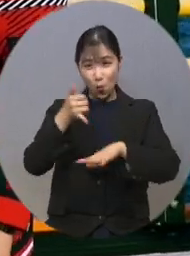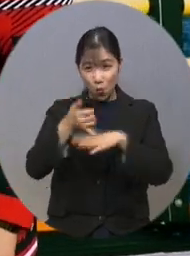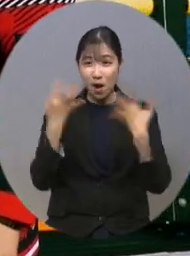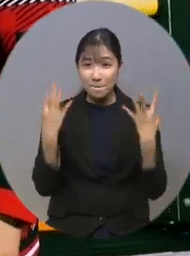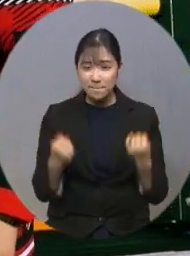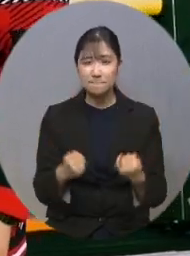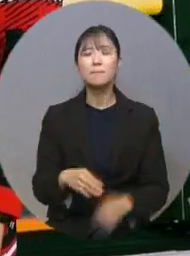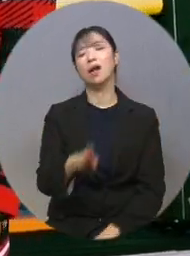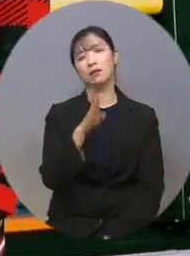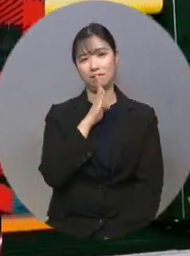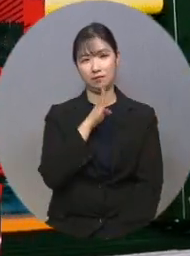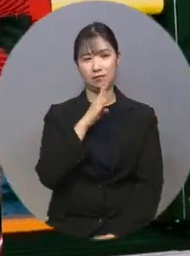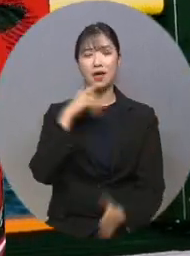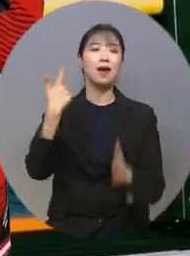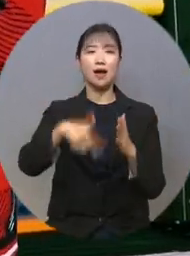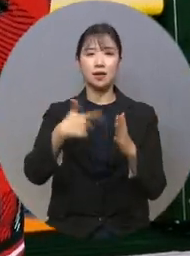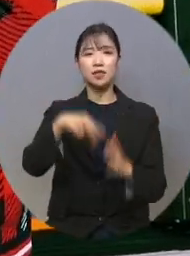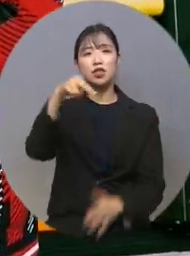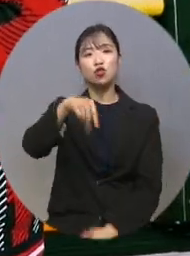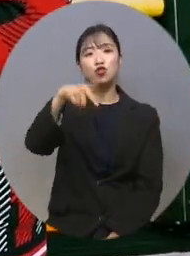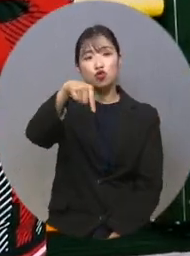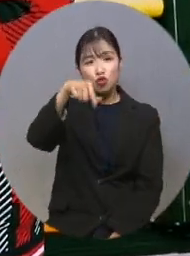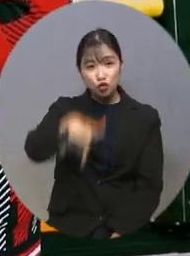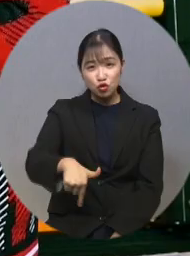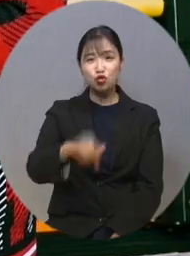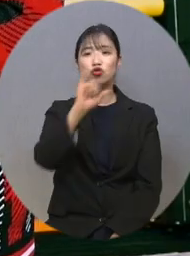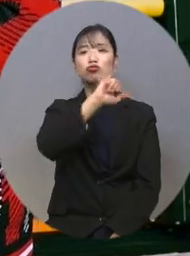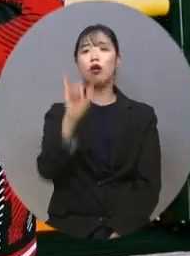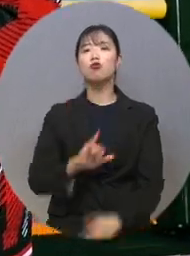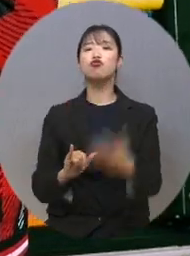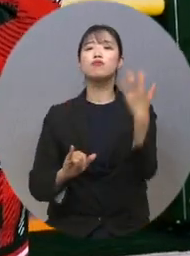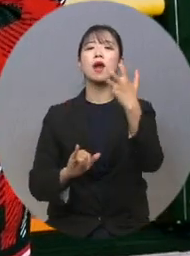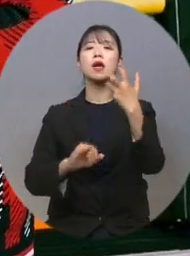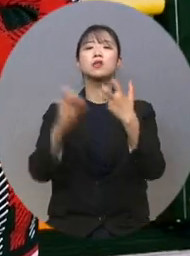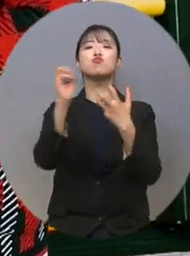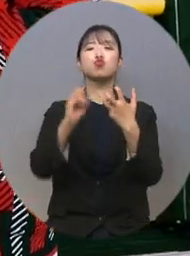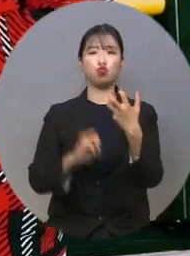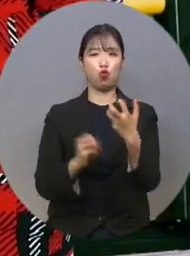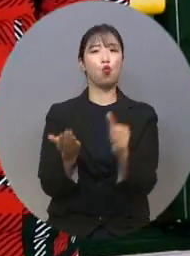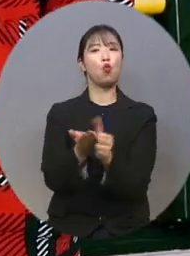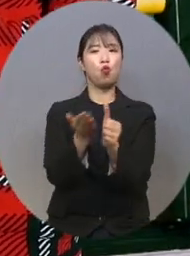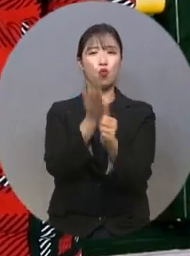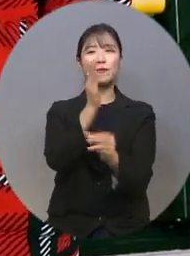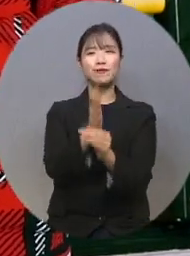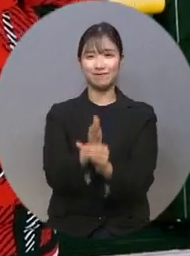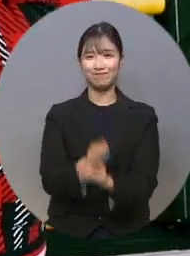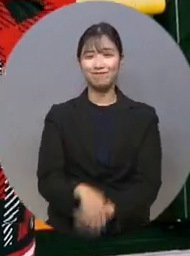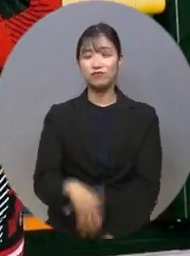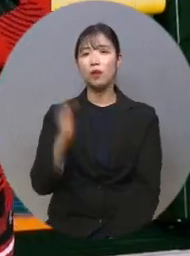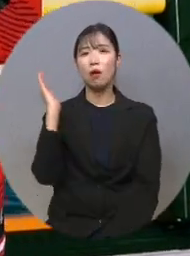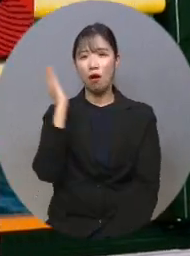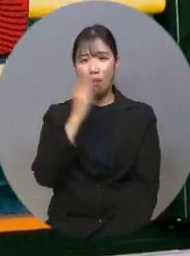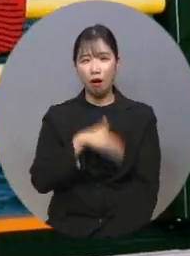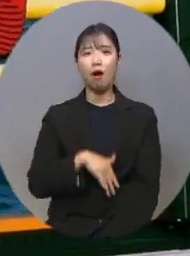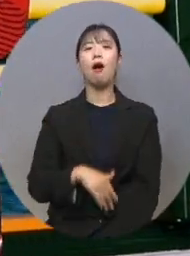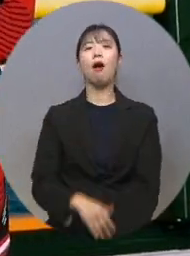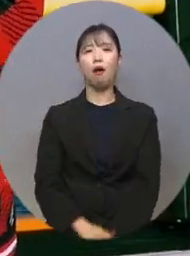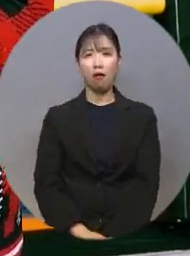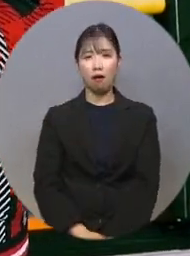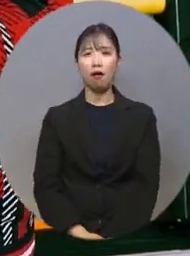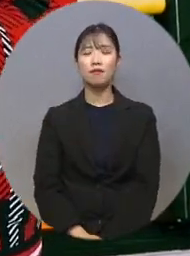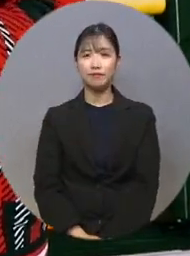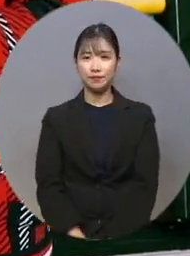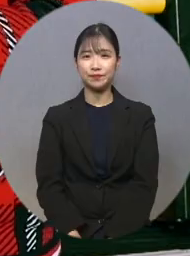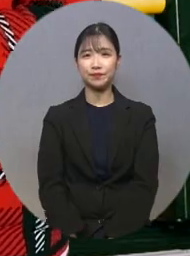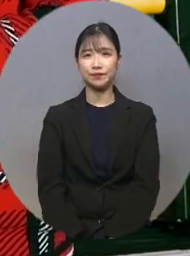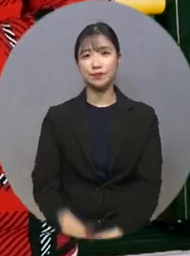이게 강진이 이야. 이 수국이 전국의 한 80%를 이렇게 차지하고 있어요. 네. 아, 그렇구나. 알겠습니다. 알겠습니다.